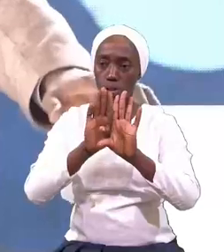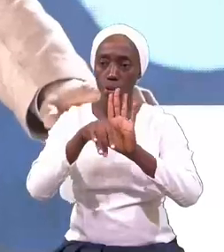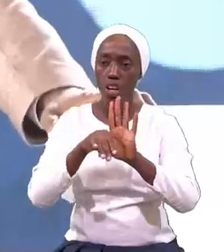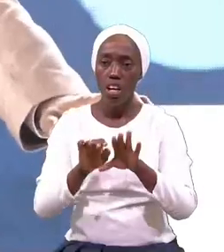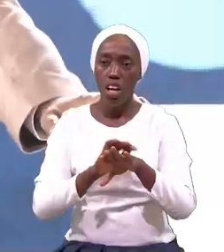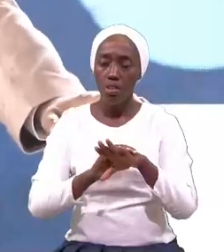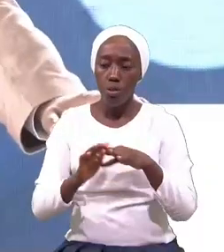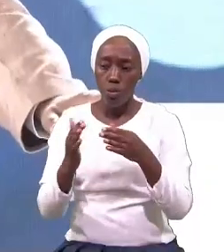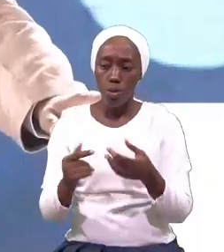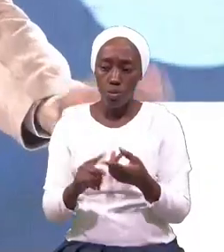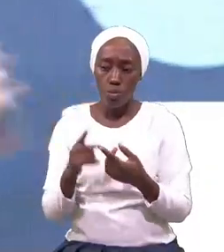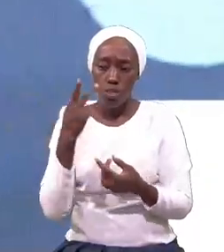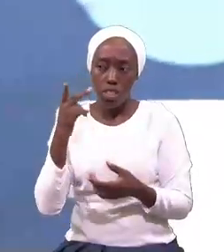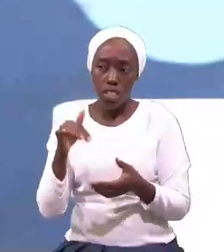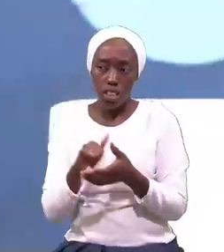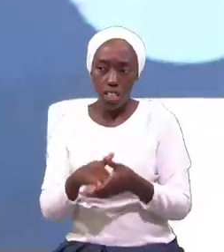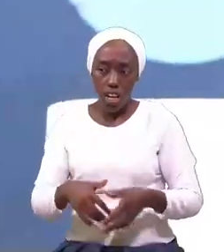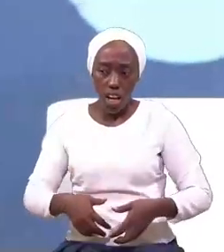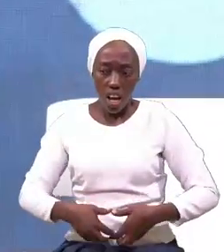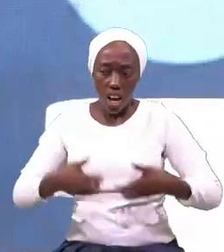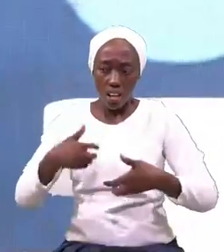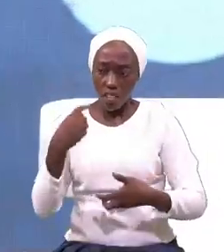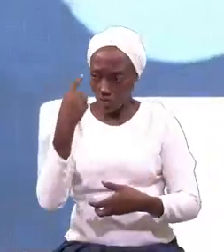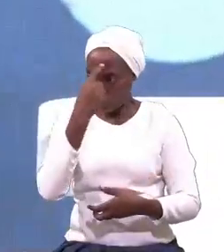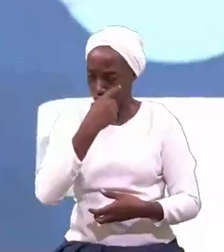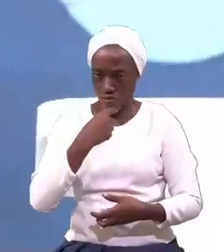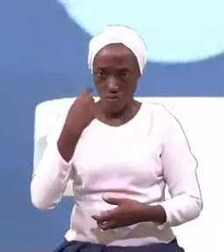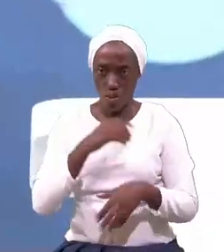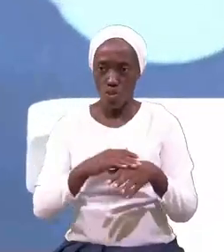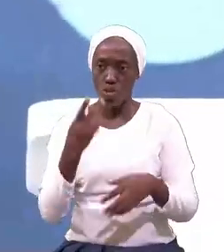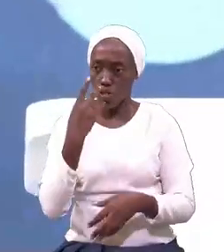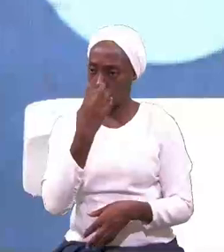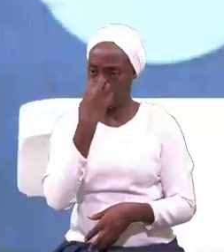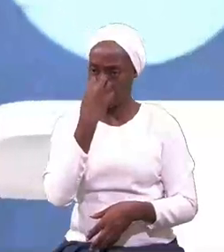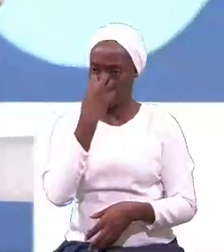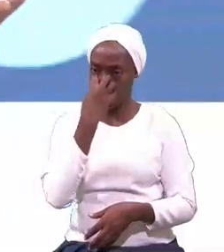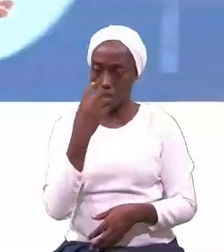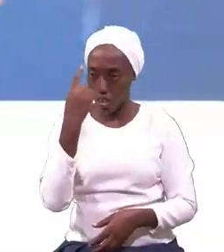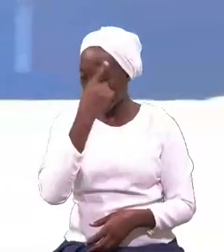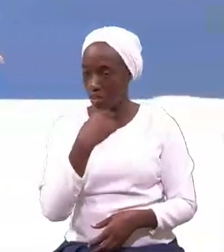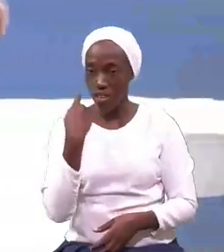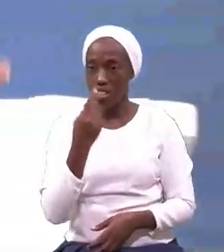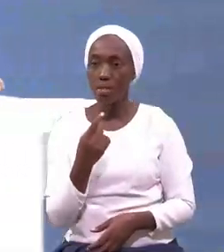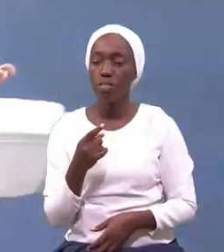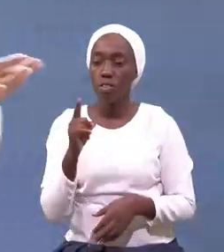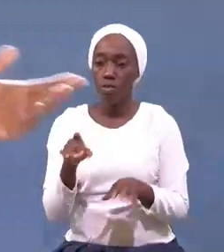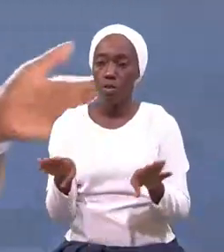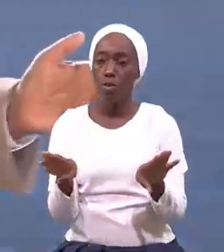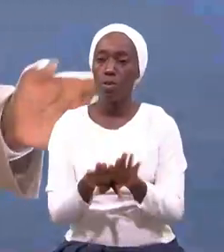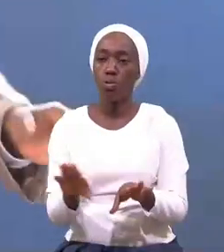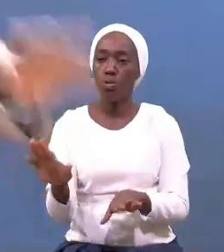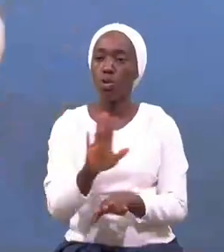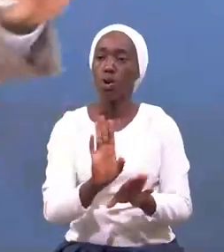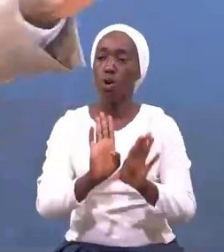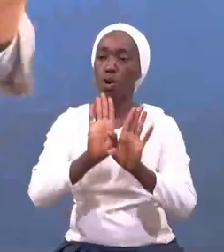Je ne veux pas ce visage colérique. Je ne veux pas ce visage renfrogné là. Et tu fermes